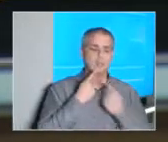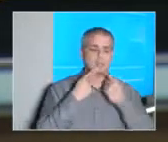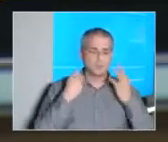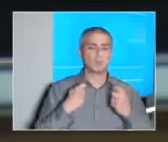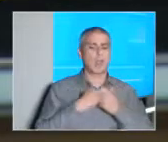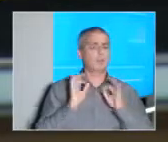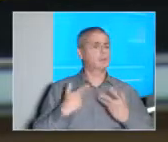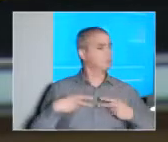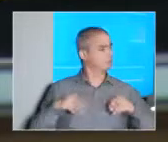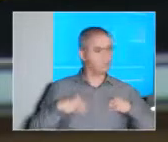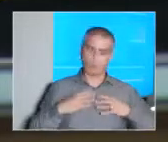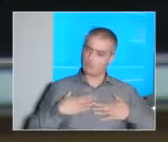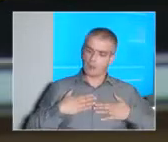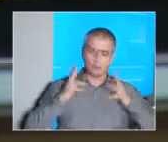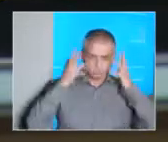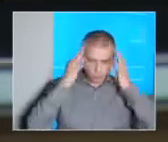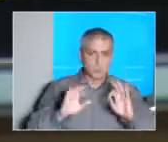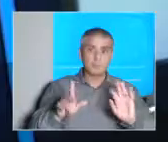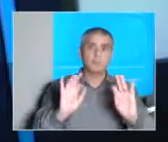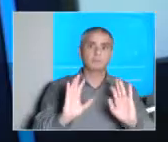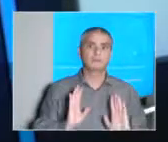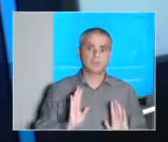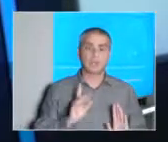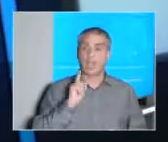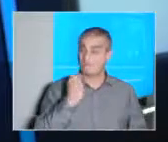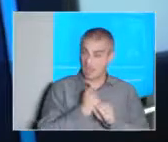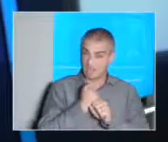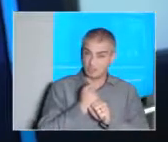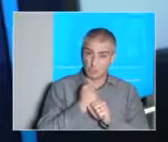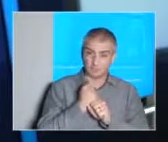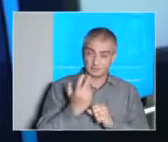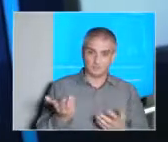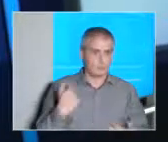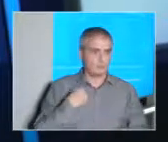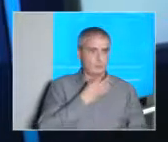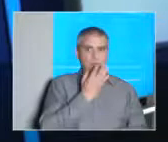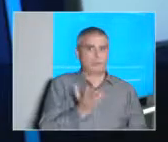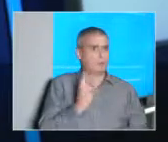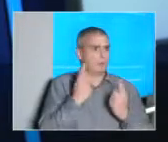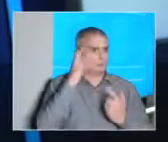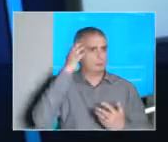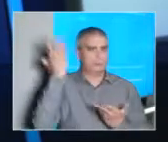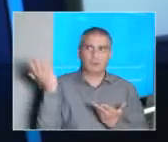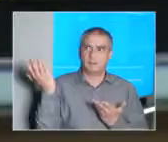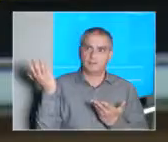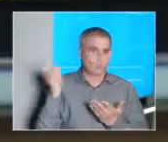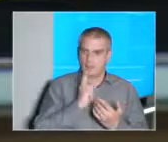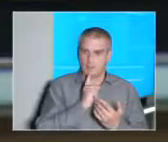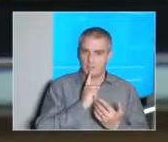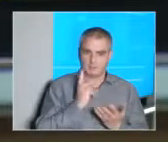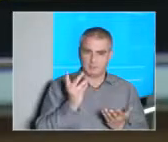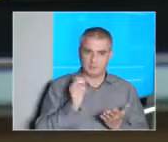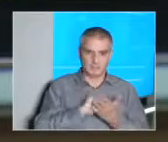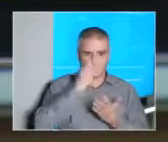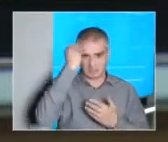ענייני, מקובל עליי, מכובד בעיניי, וזה בסדר. אבל לעשות על אתה יודע, אני שואל, תגידו מה קרה, השתגעתם? לא היה מספיק בעיתון